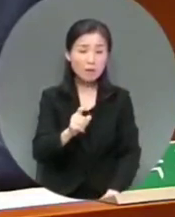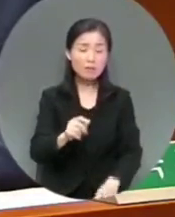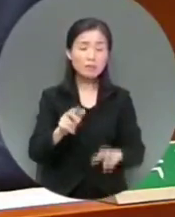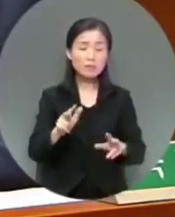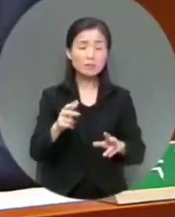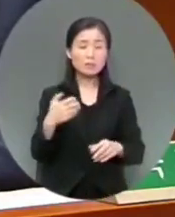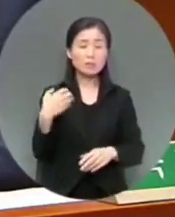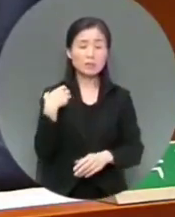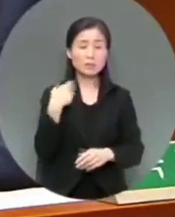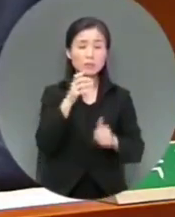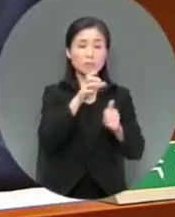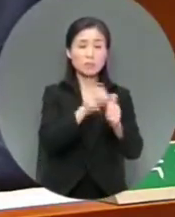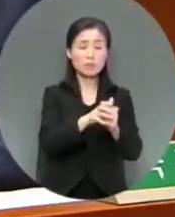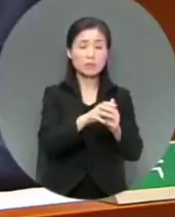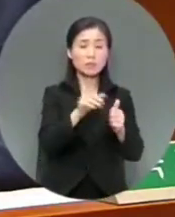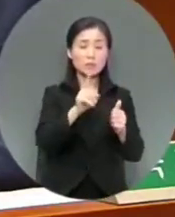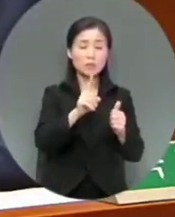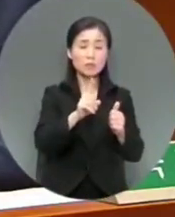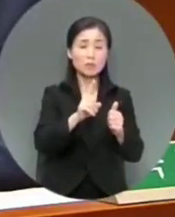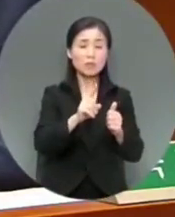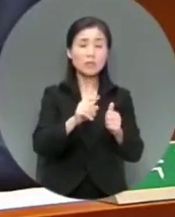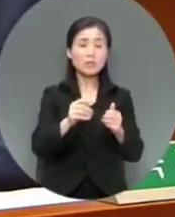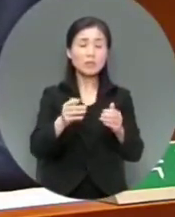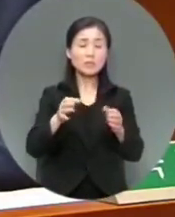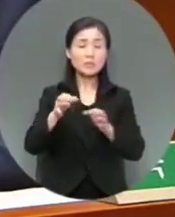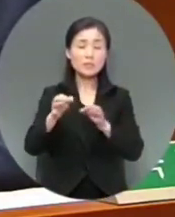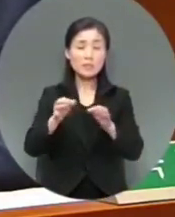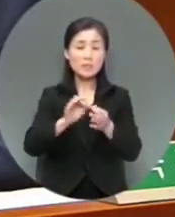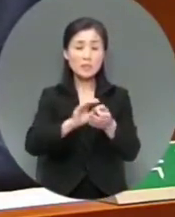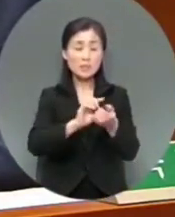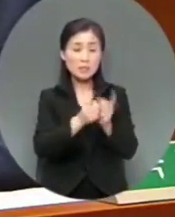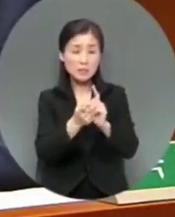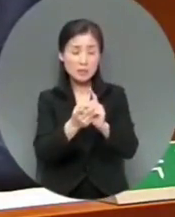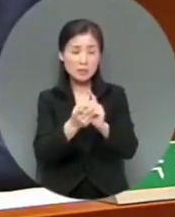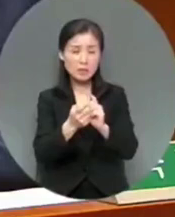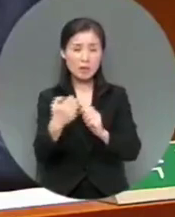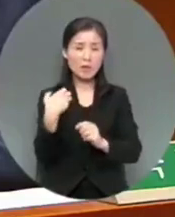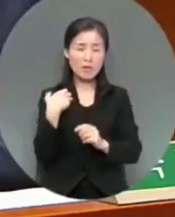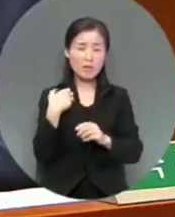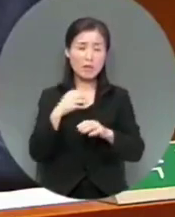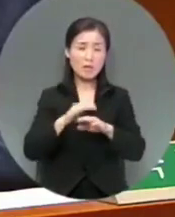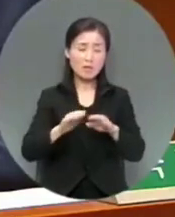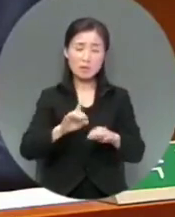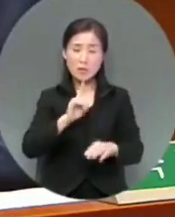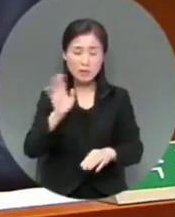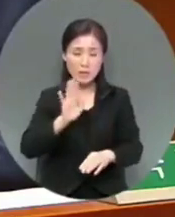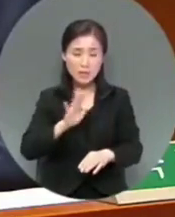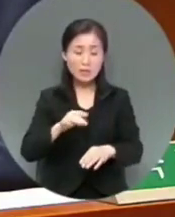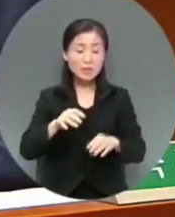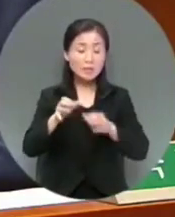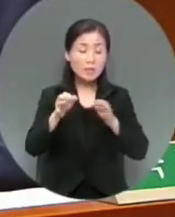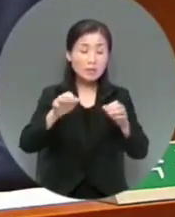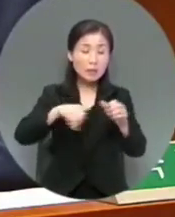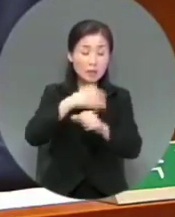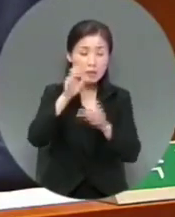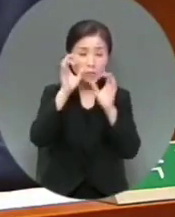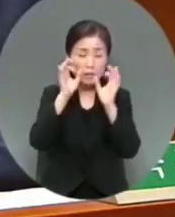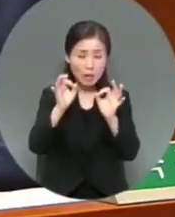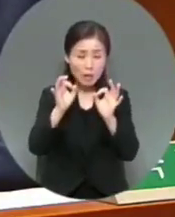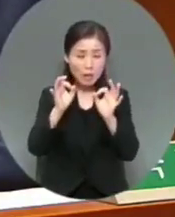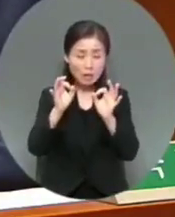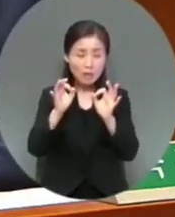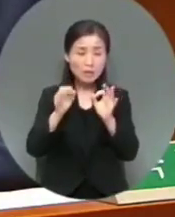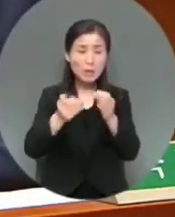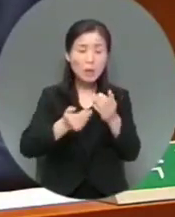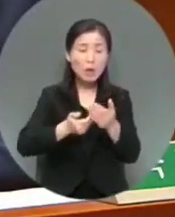시장을 대체하는 그런 역할을 해라 그런 게 아닙니다. 네. 시장을 보고